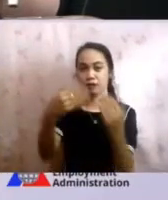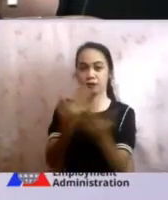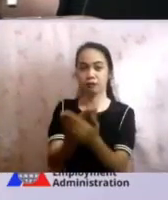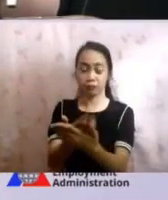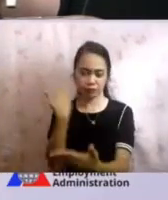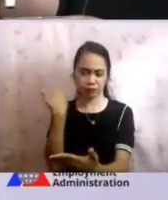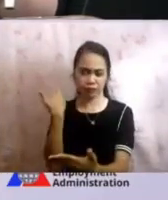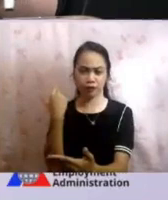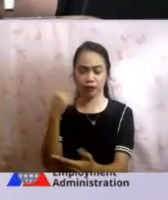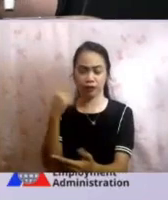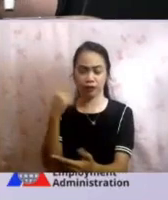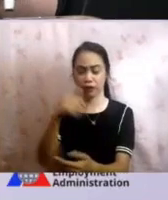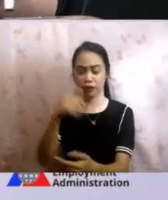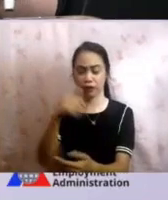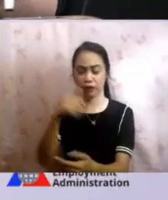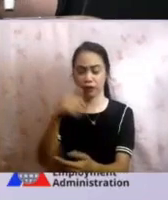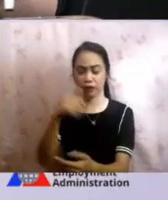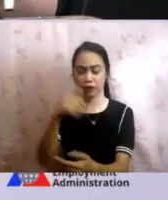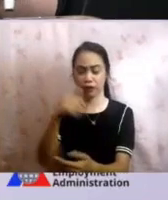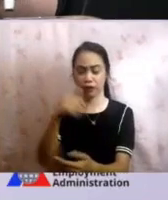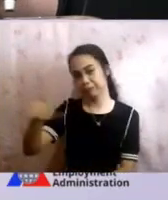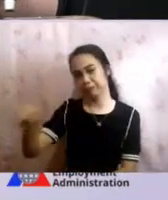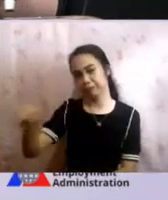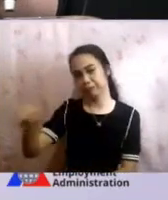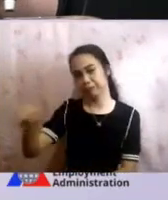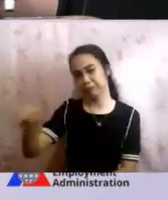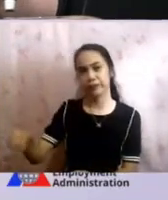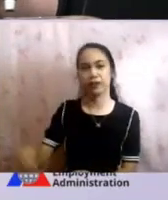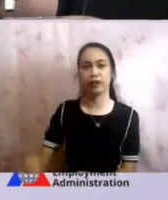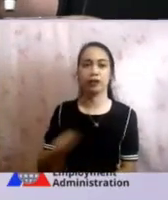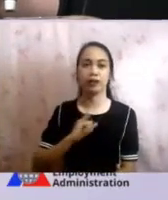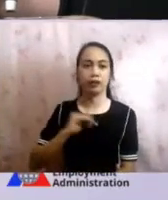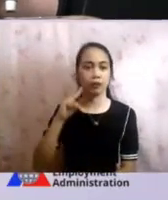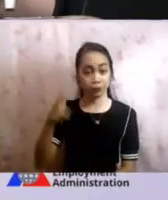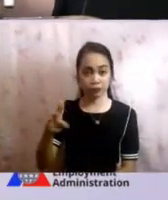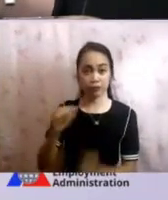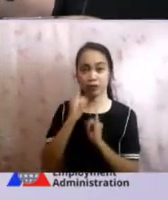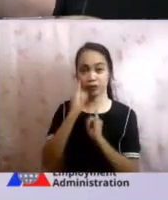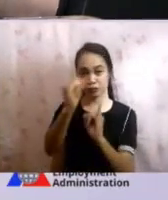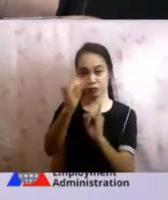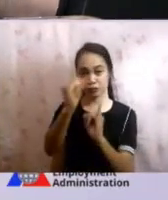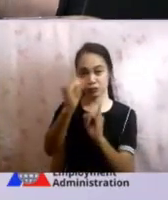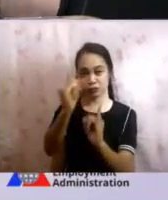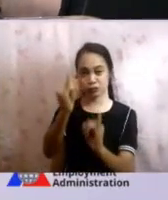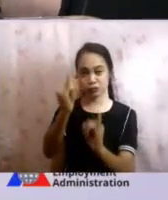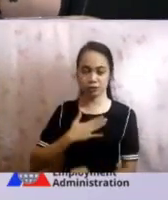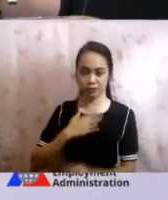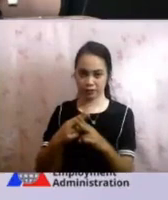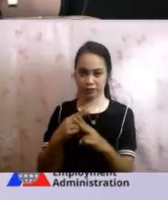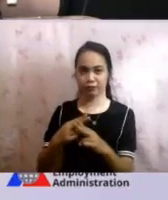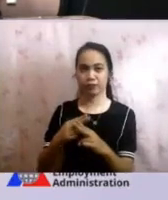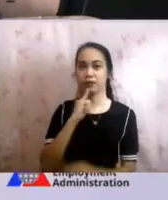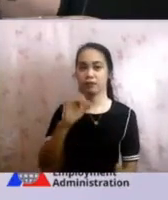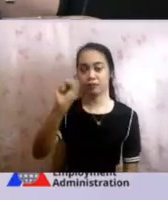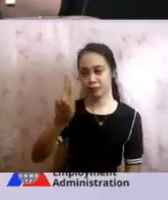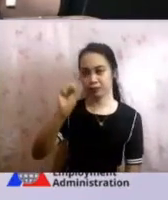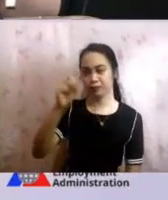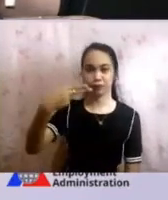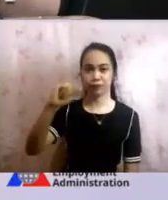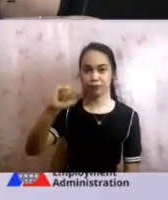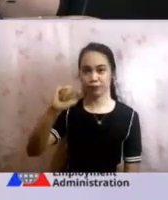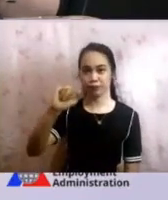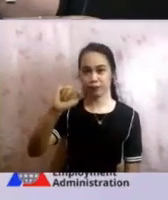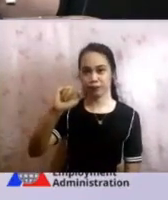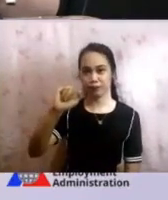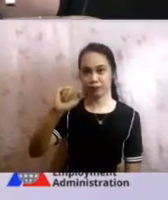Okay, good afternoon. Before anything else, before I will proceed to my topic this afternoon, I will first introduce myself.